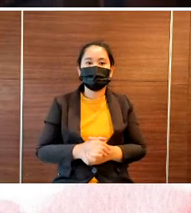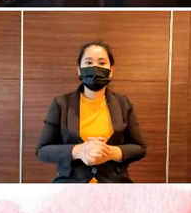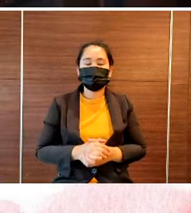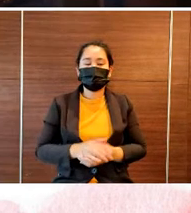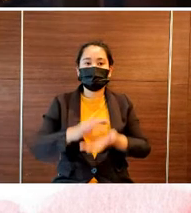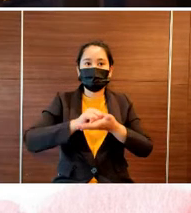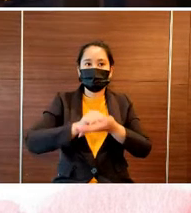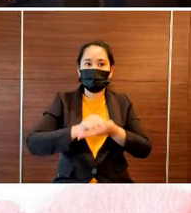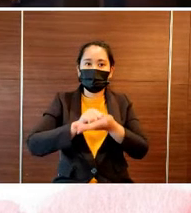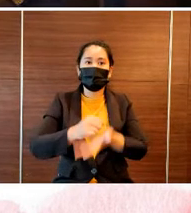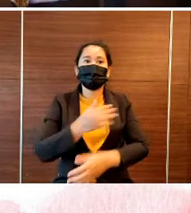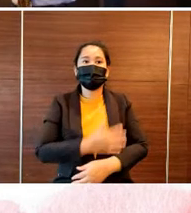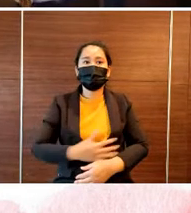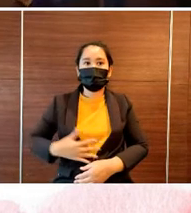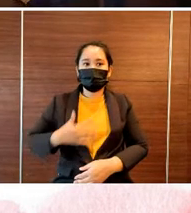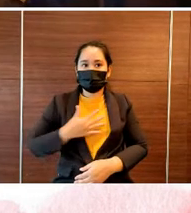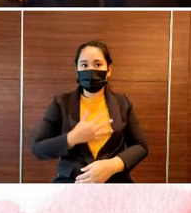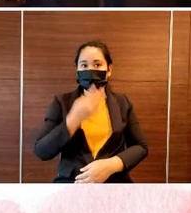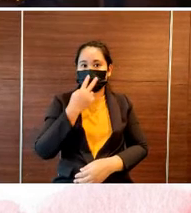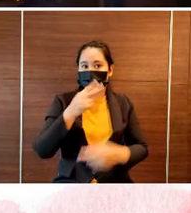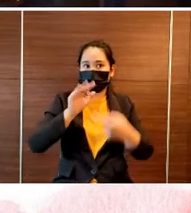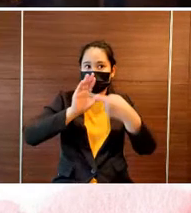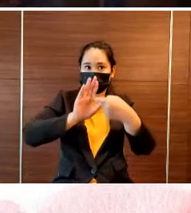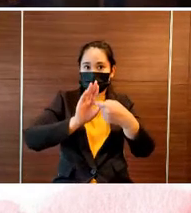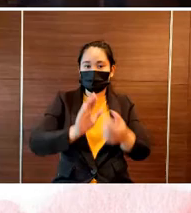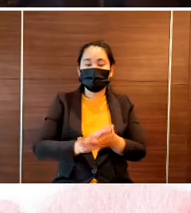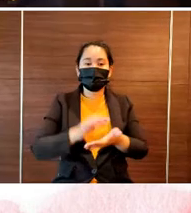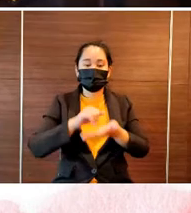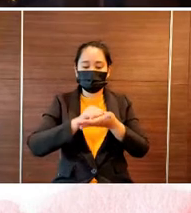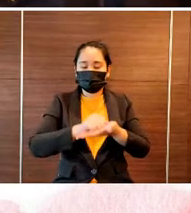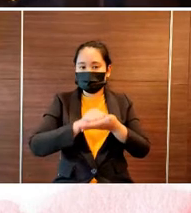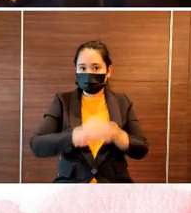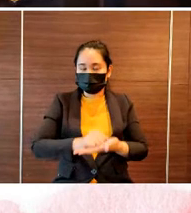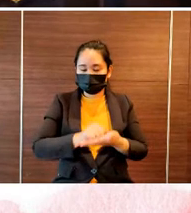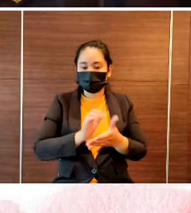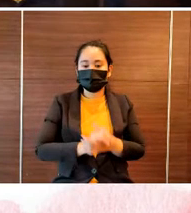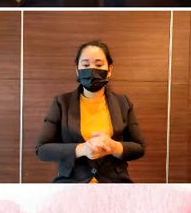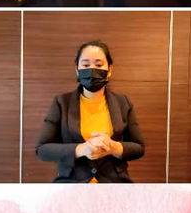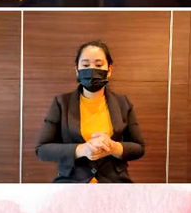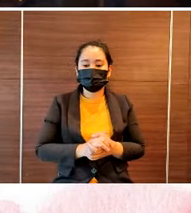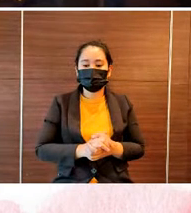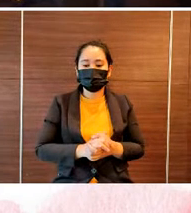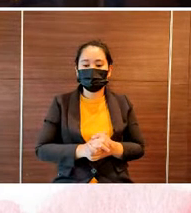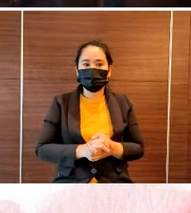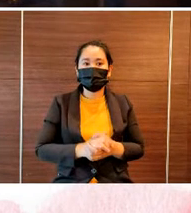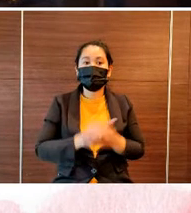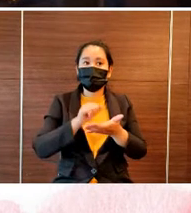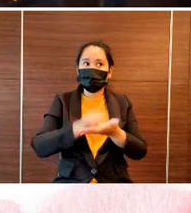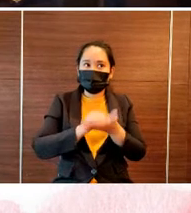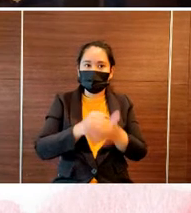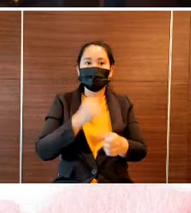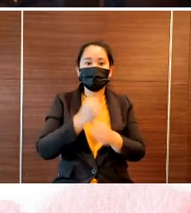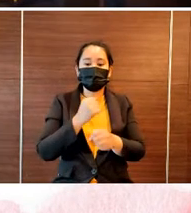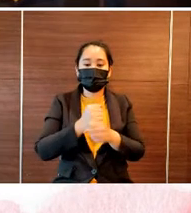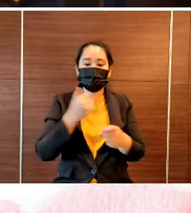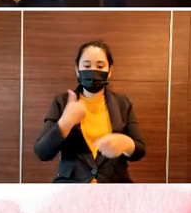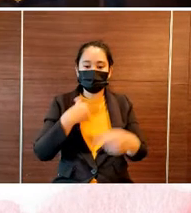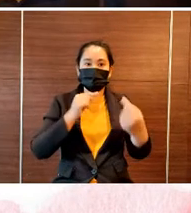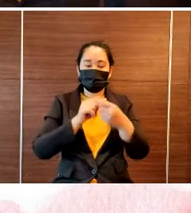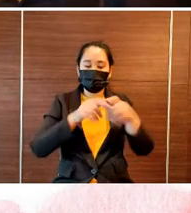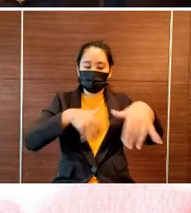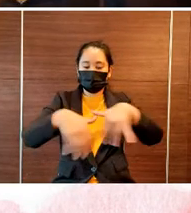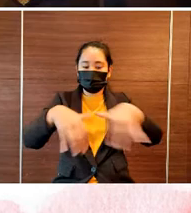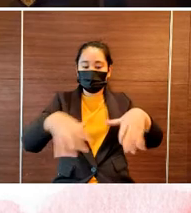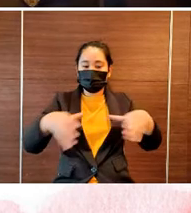บริการสุขภาพนี่คือตัวอย่างอันหนึ่งบริการสุขภาพที่นำนะและดำเนินการโดยชุมชนที่เป็นก